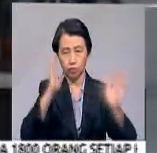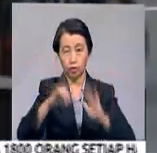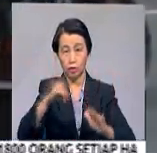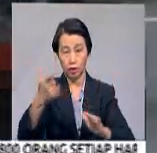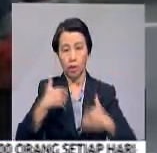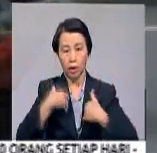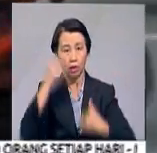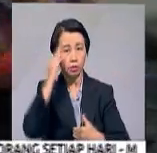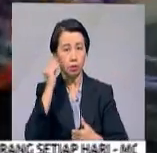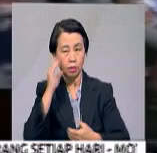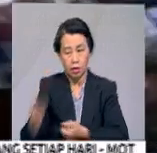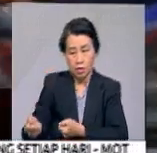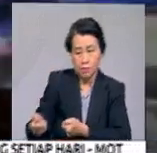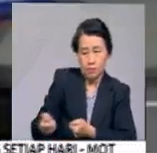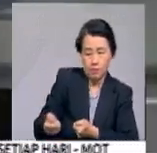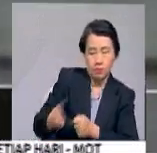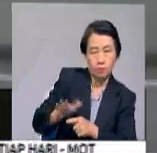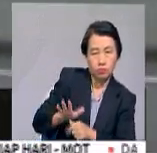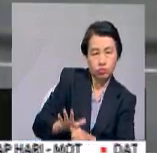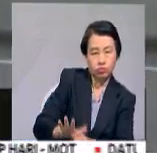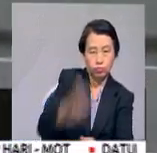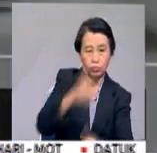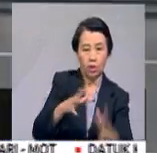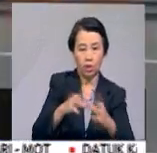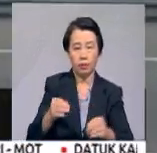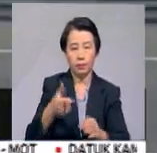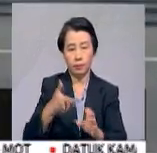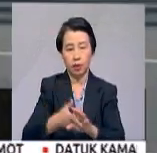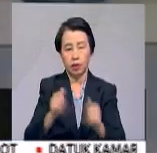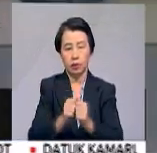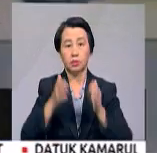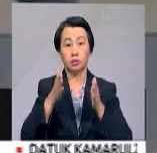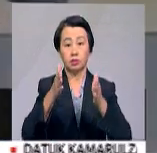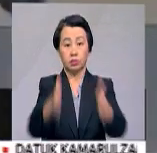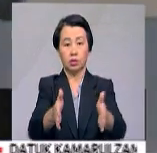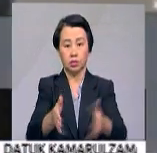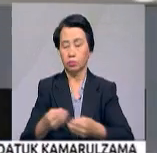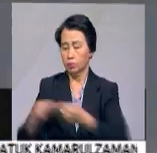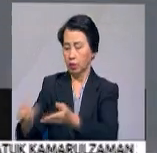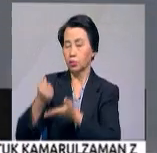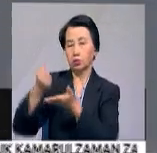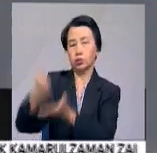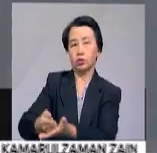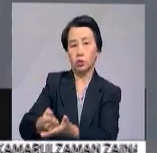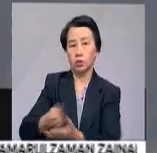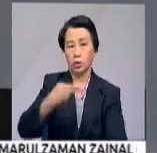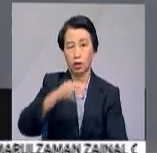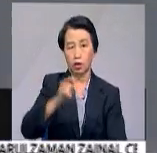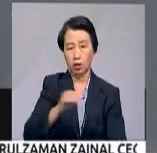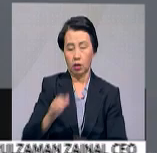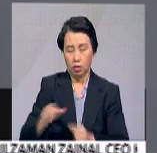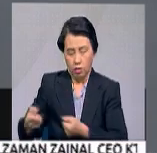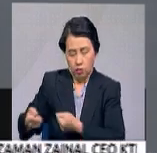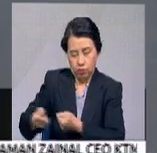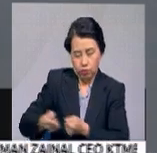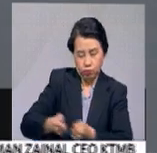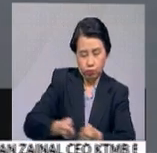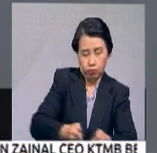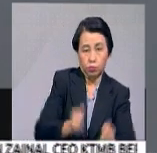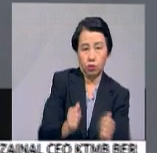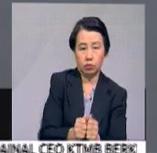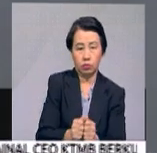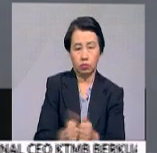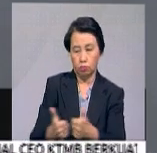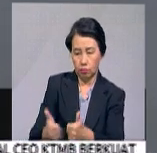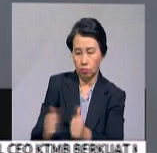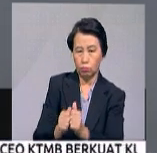mempunyai pengalaman untuk menunda motosikal akibat kehabisan minyak di jalan raya, menghulurkan bantuan. Hafiz telah menunda motosikal Marquez dengan penuh bergaya